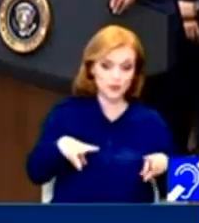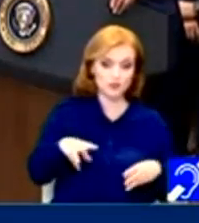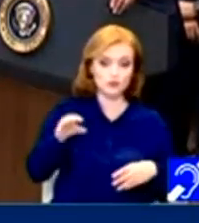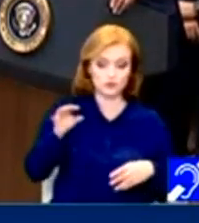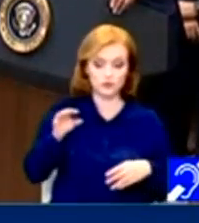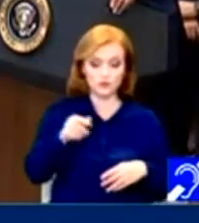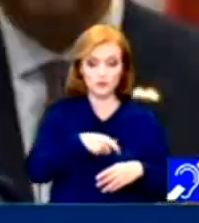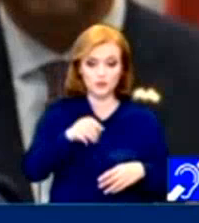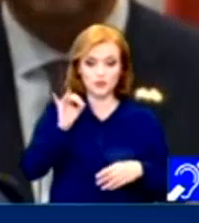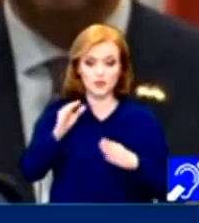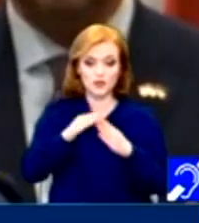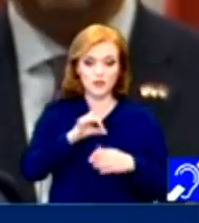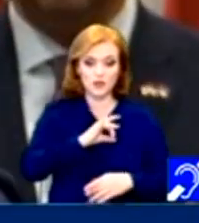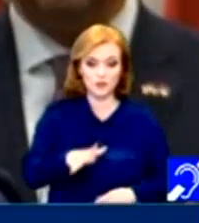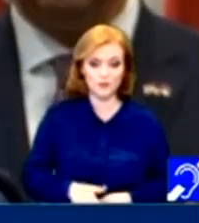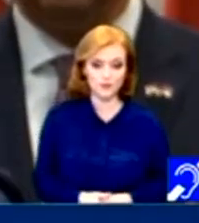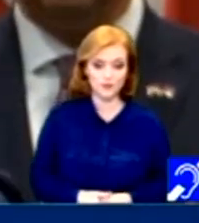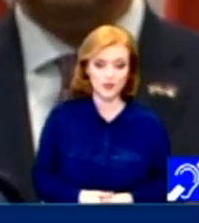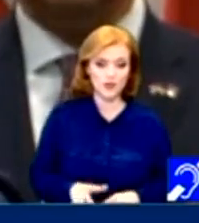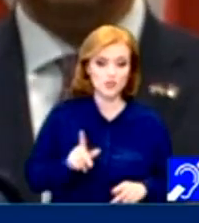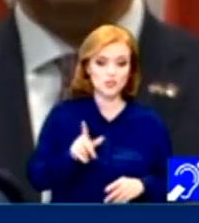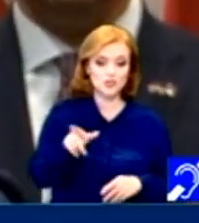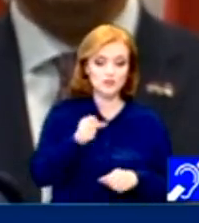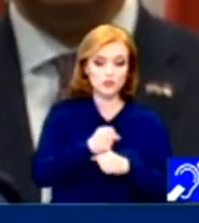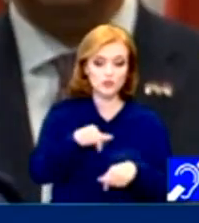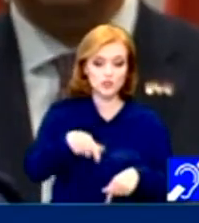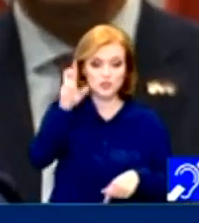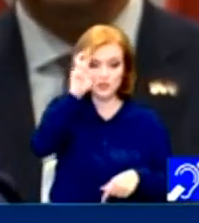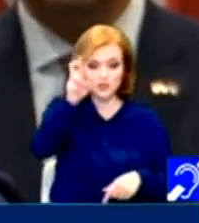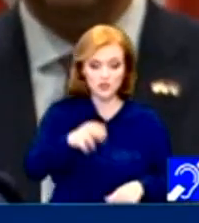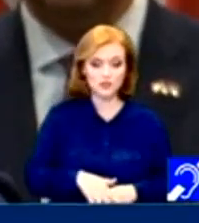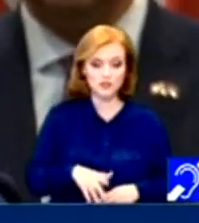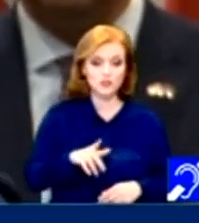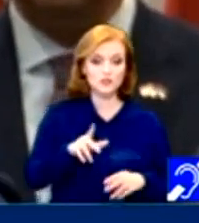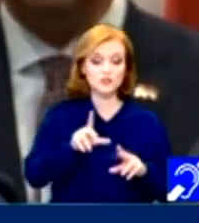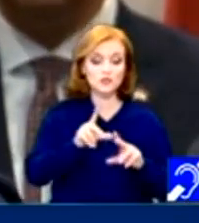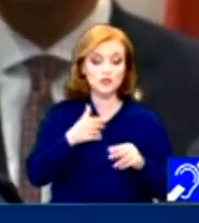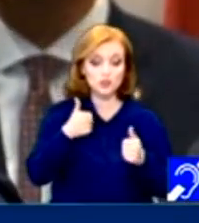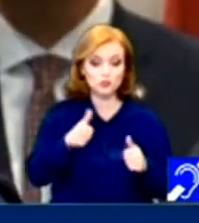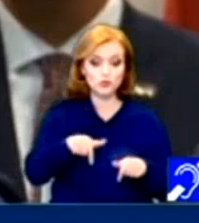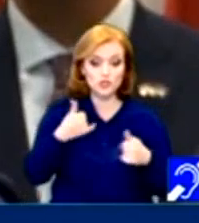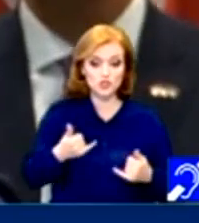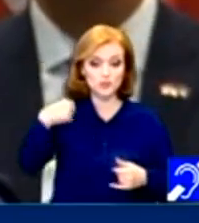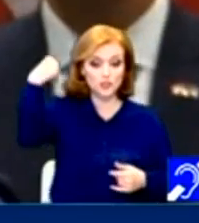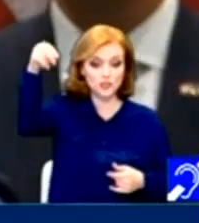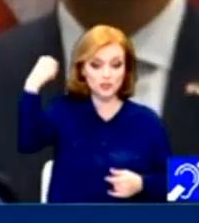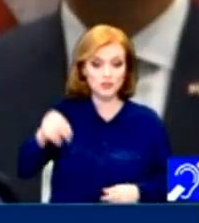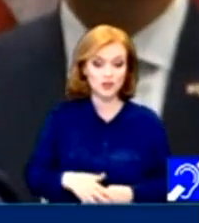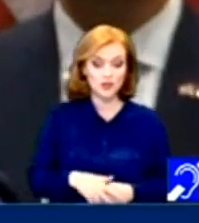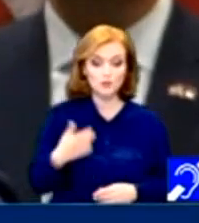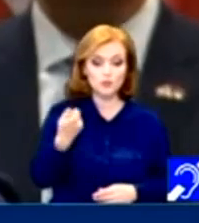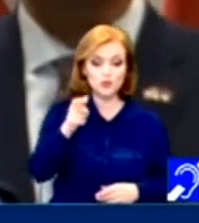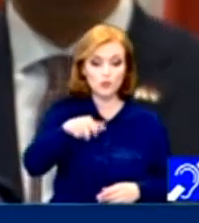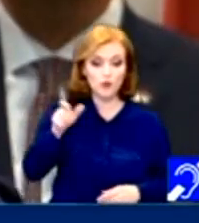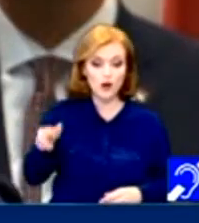afacere o înșelătorie. What they did to this country is unthinkable. And it's lucky that I'm the president, because I guess, I don't know what, a lot of people